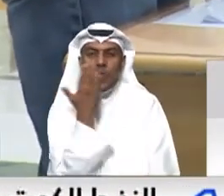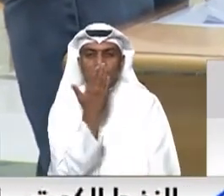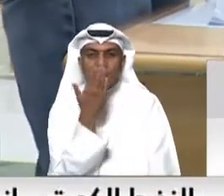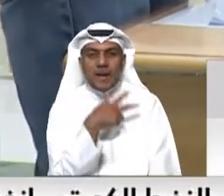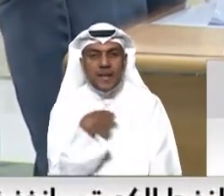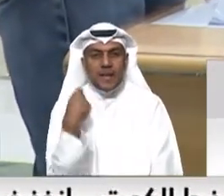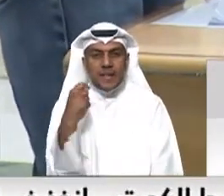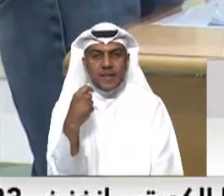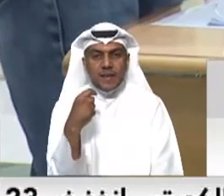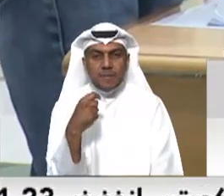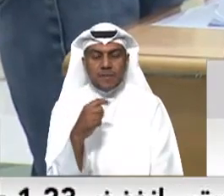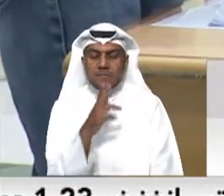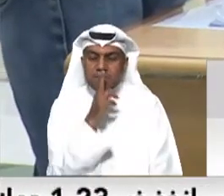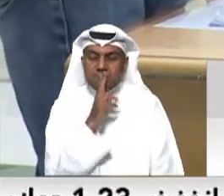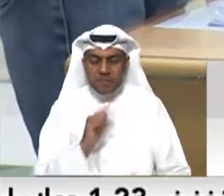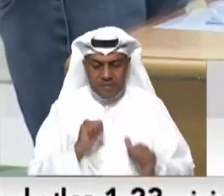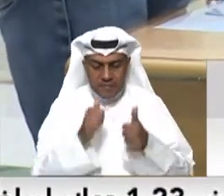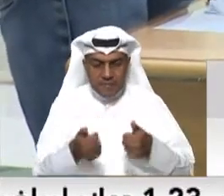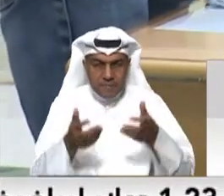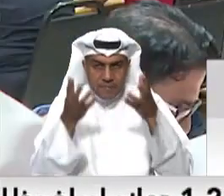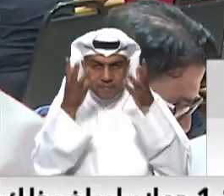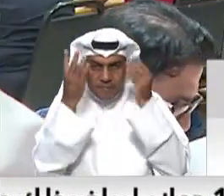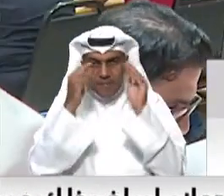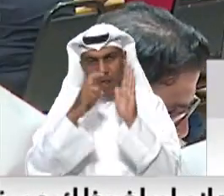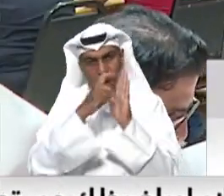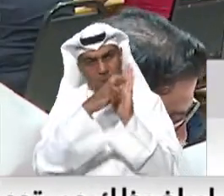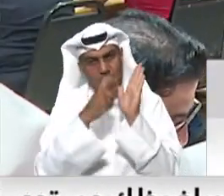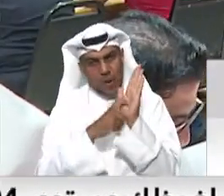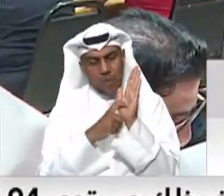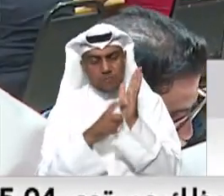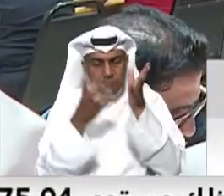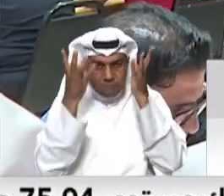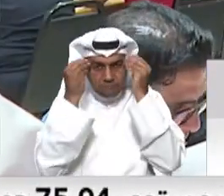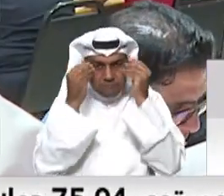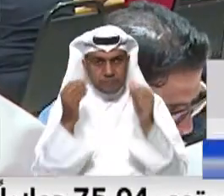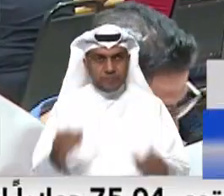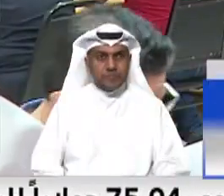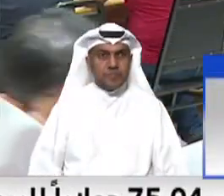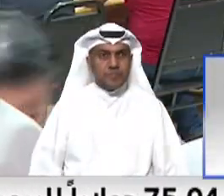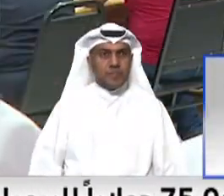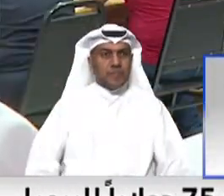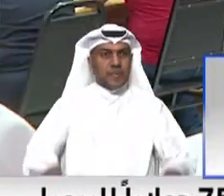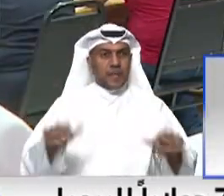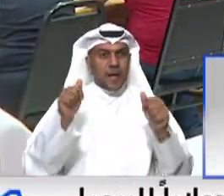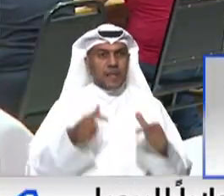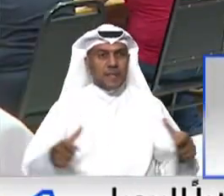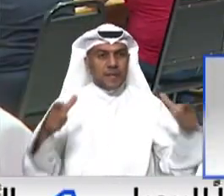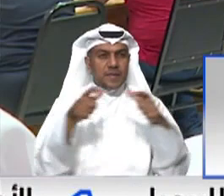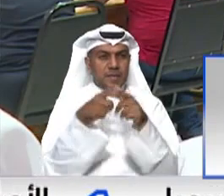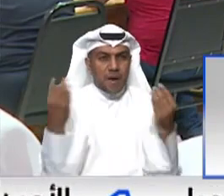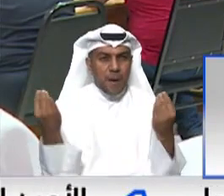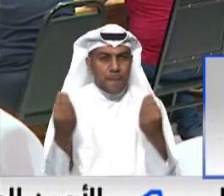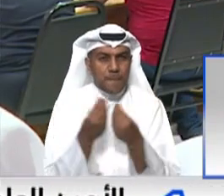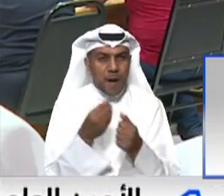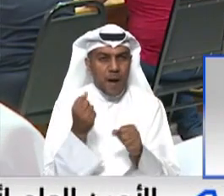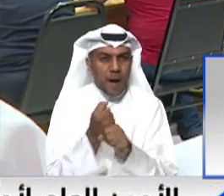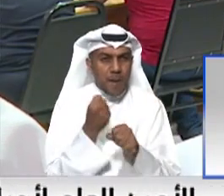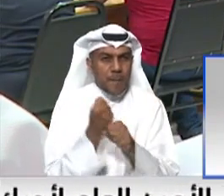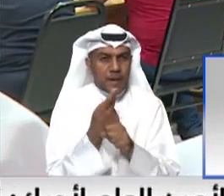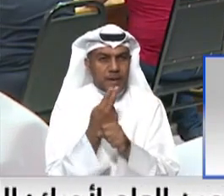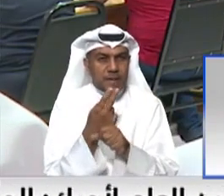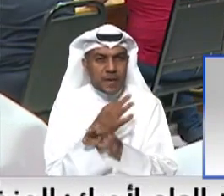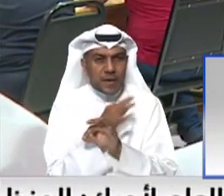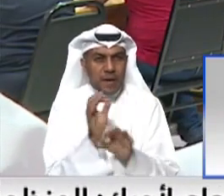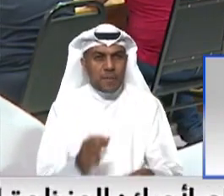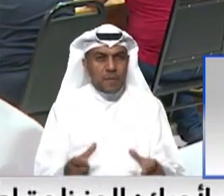قبل الطلبه بضوابط الاختبارات بعد نهايه الاختبار تم الاجتماع مع الموجهين الفنيين القائمين على الاشراف